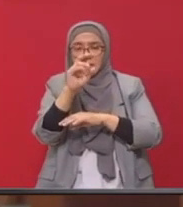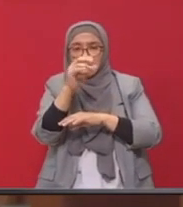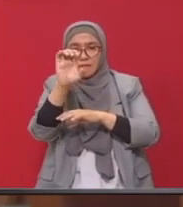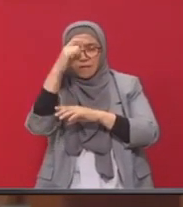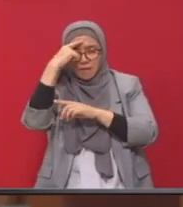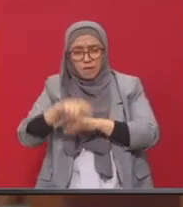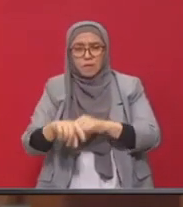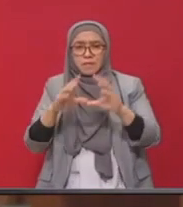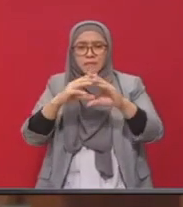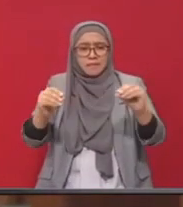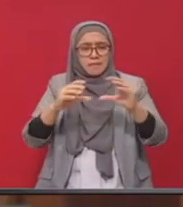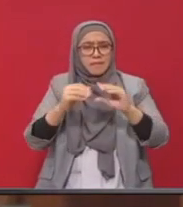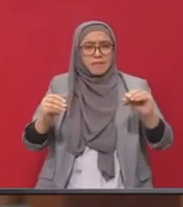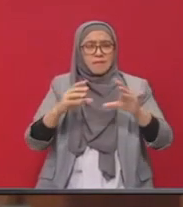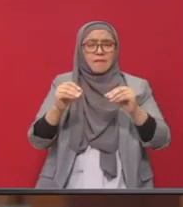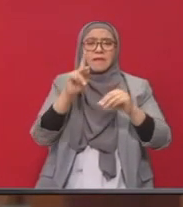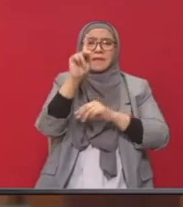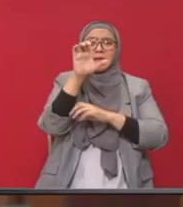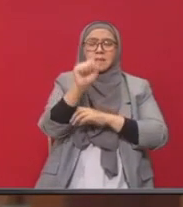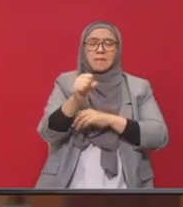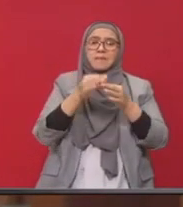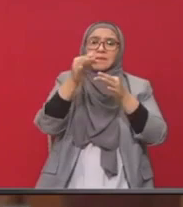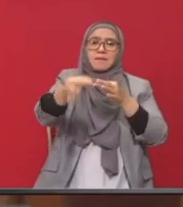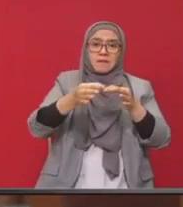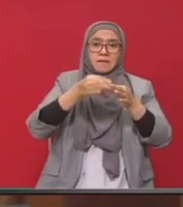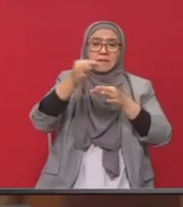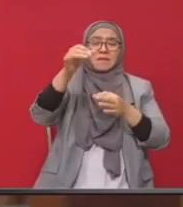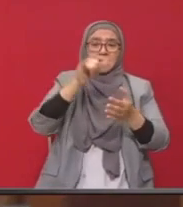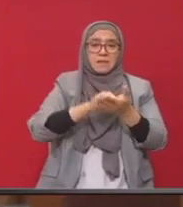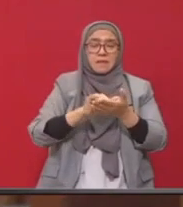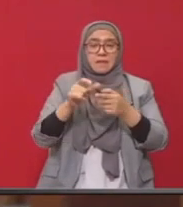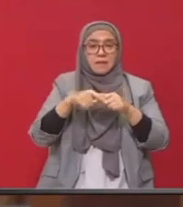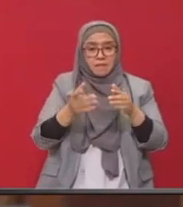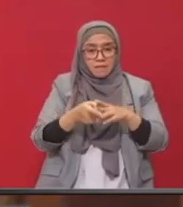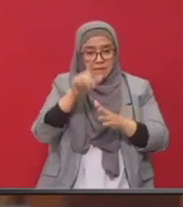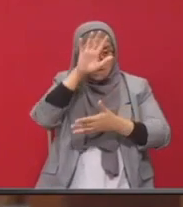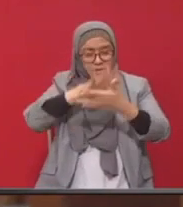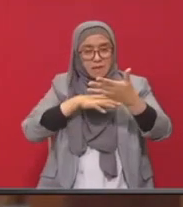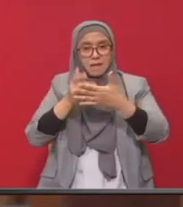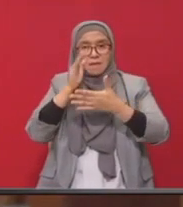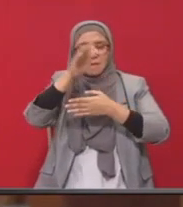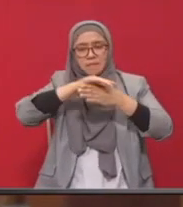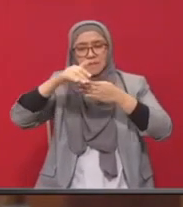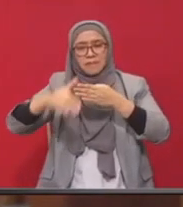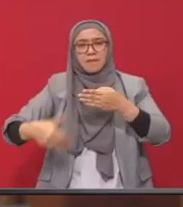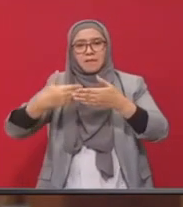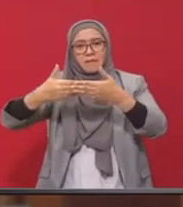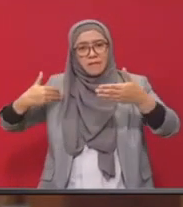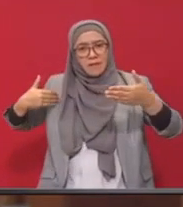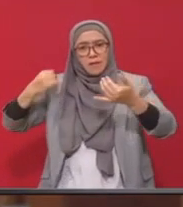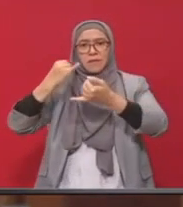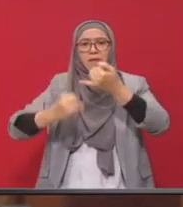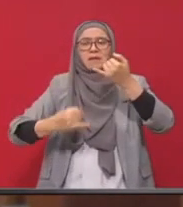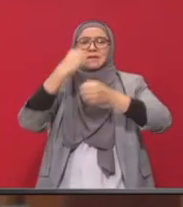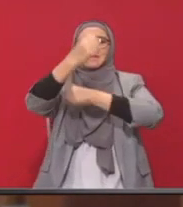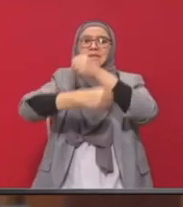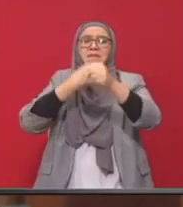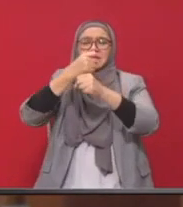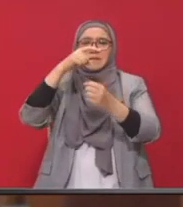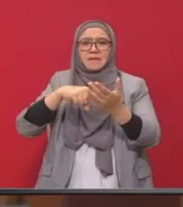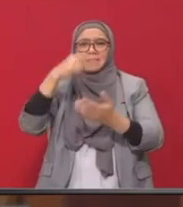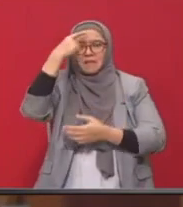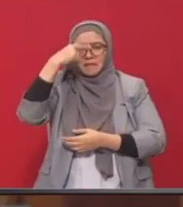menyelesaikan kiss-kiss yang tertunggak dan dijaga akan diselesaikan sebelum akhir Penghujung tahun ini dan untuk makluman